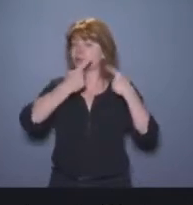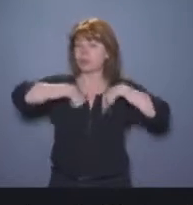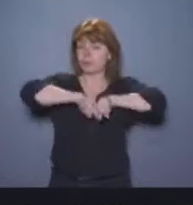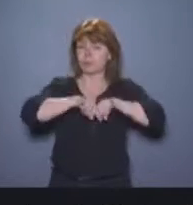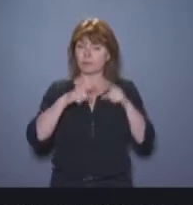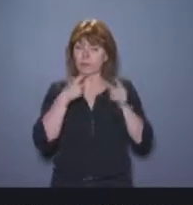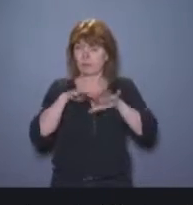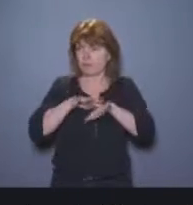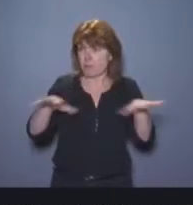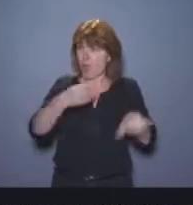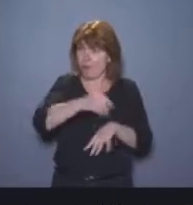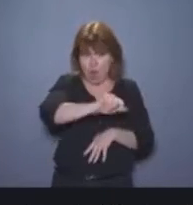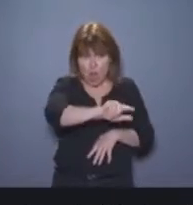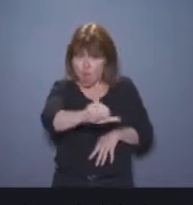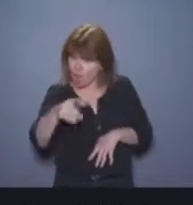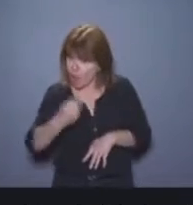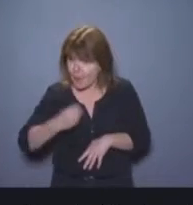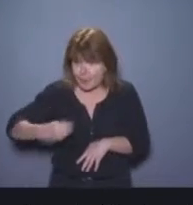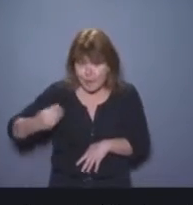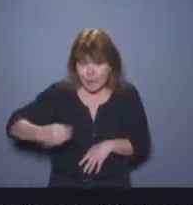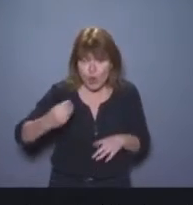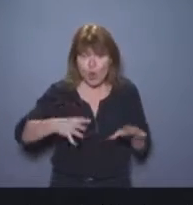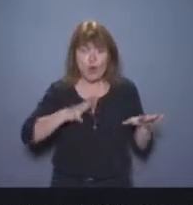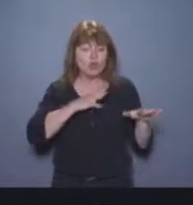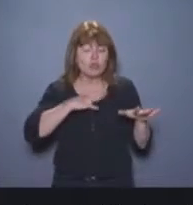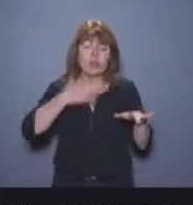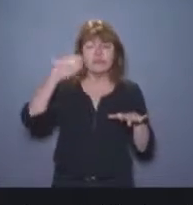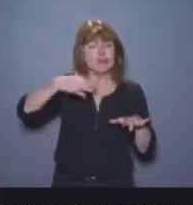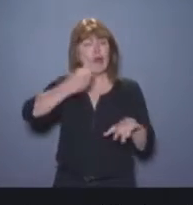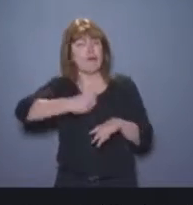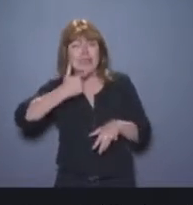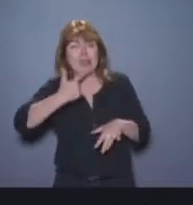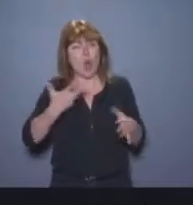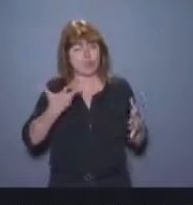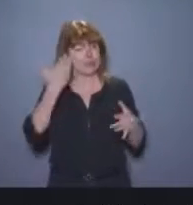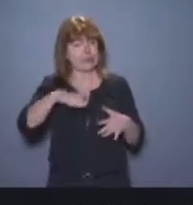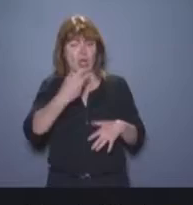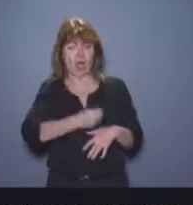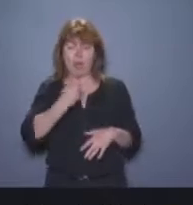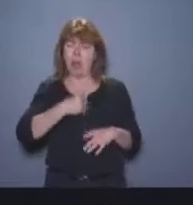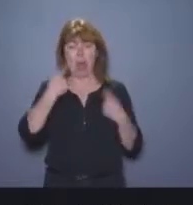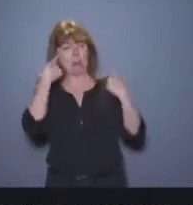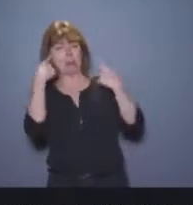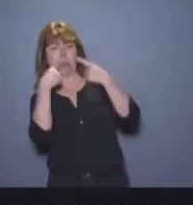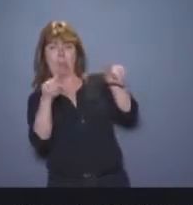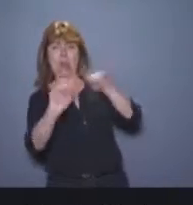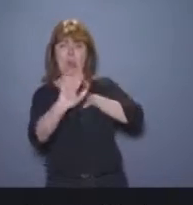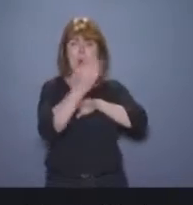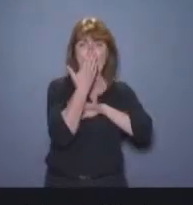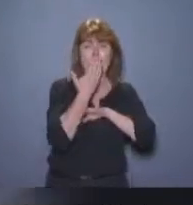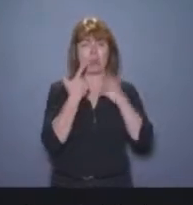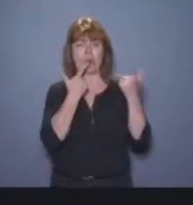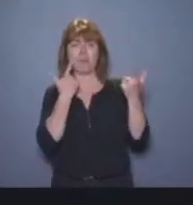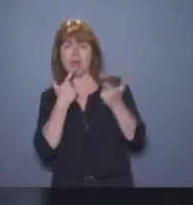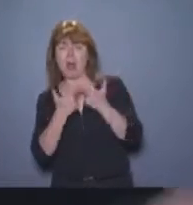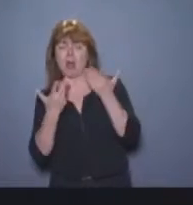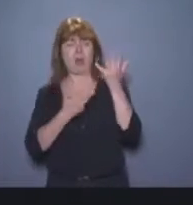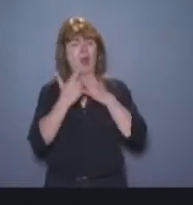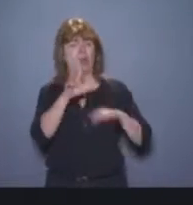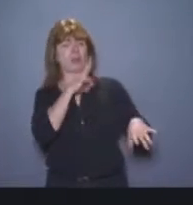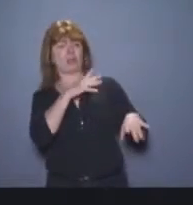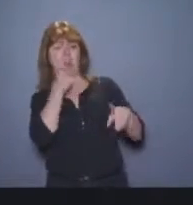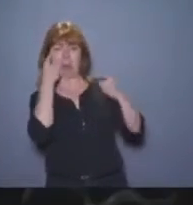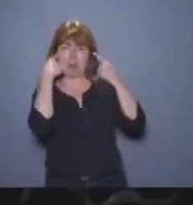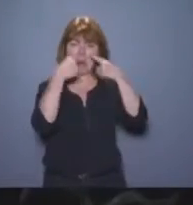pas se changer. Et comme on a tous des gosses, ou beaucoup d'entre nous en ont, ou en tout cas on sait ce que